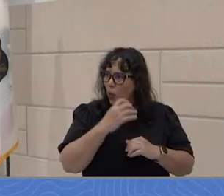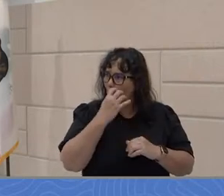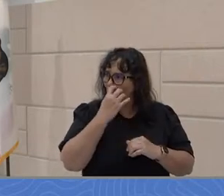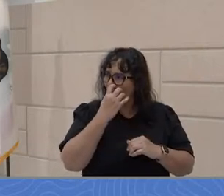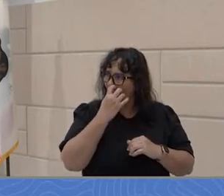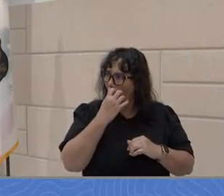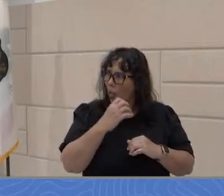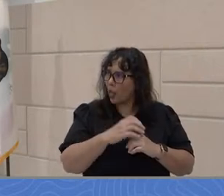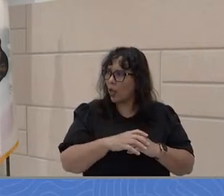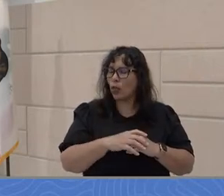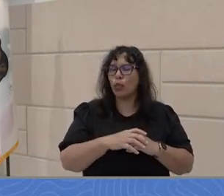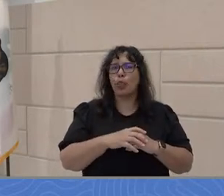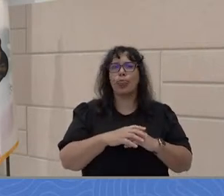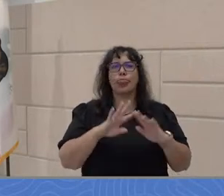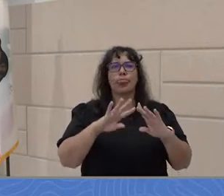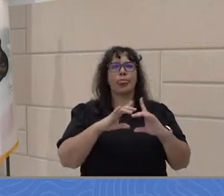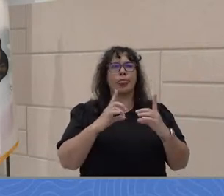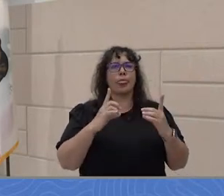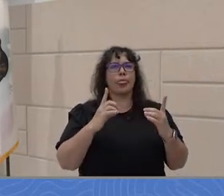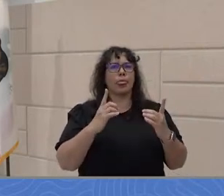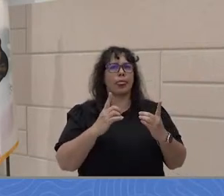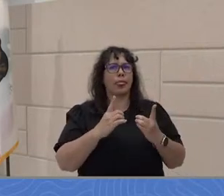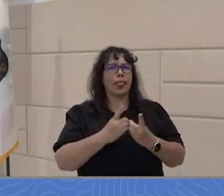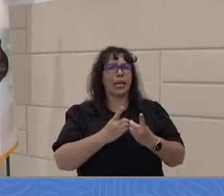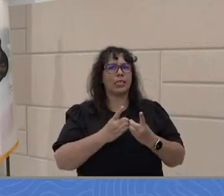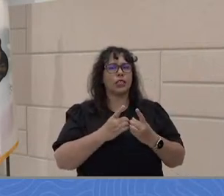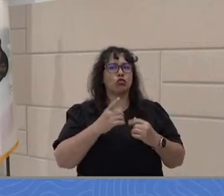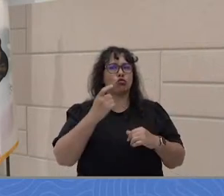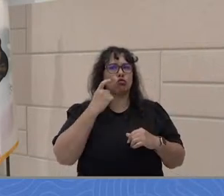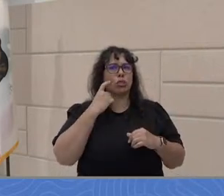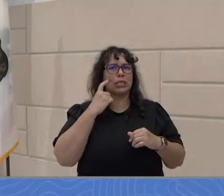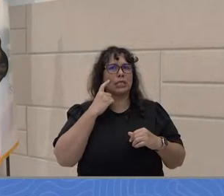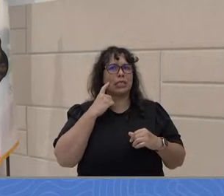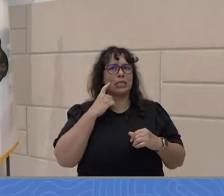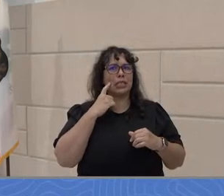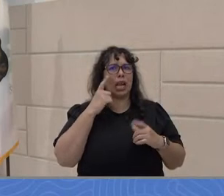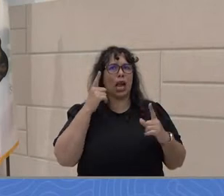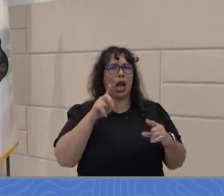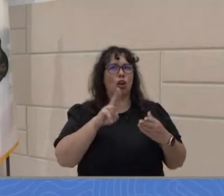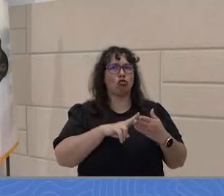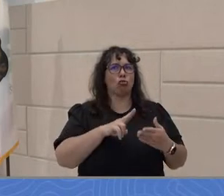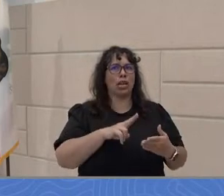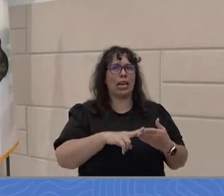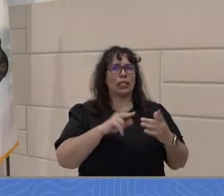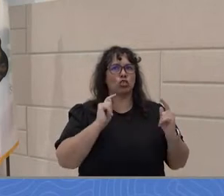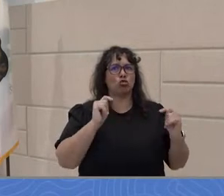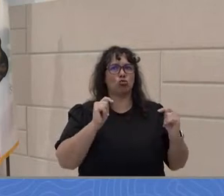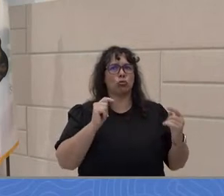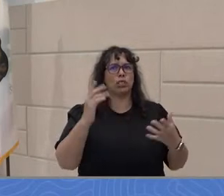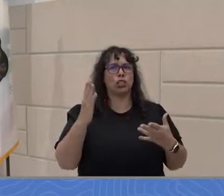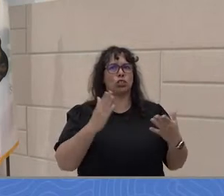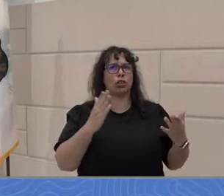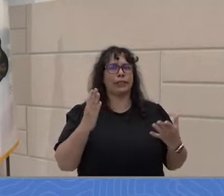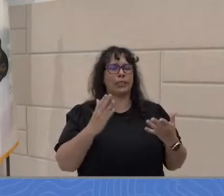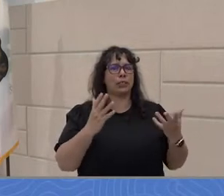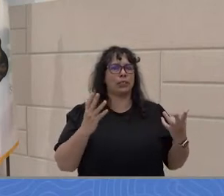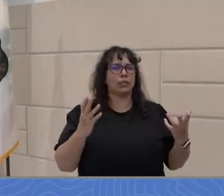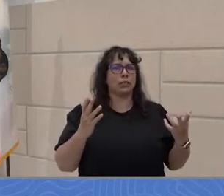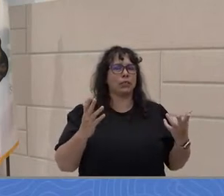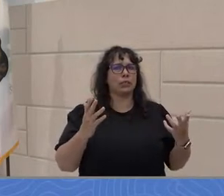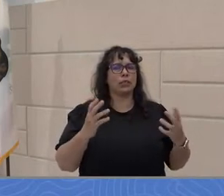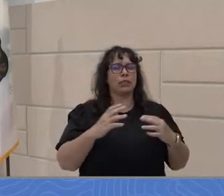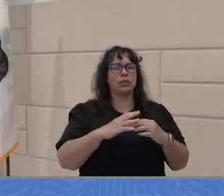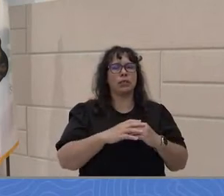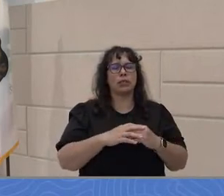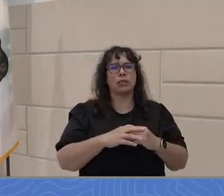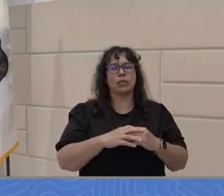លោករ៉នបាទហើយក្រសួងអប់រំ District Long Beach ហ្នឹងបានចុះកុងត្រាជាមួយក្រ